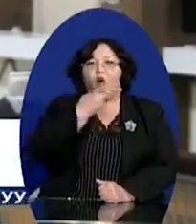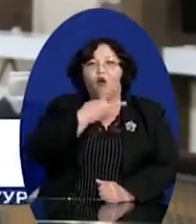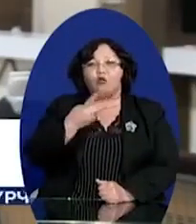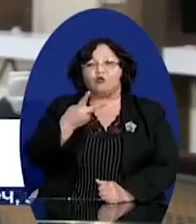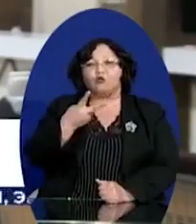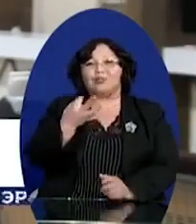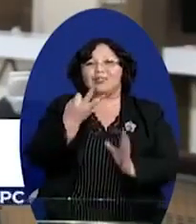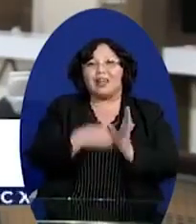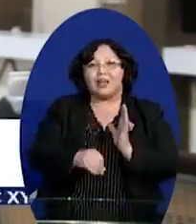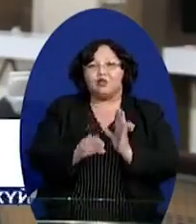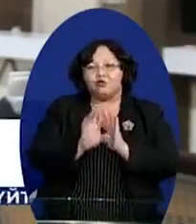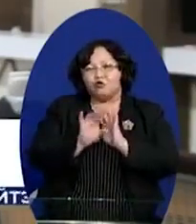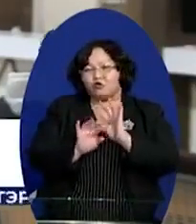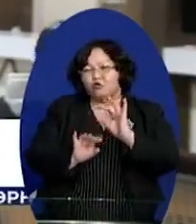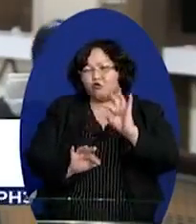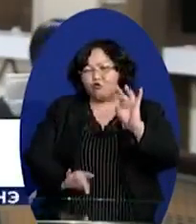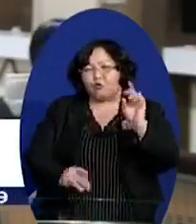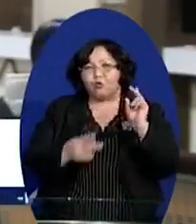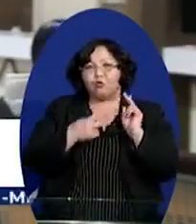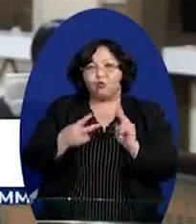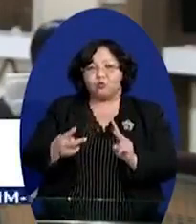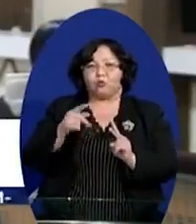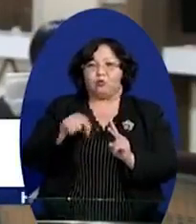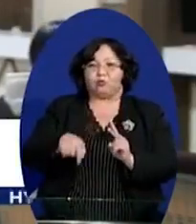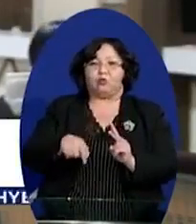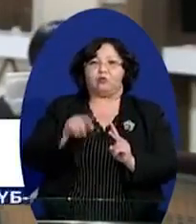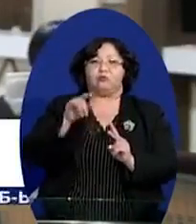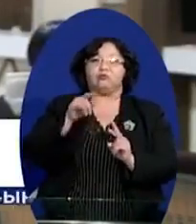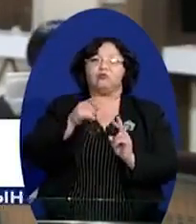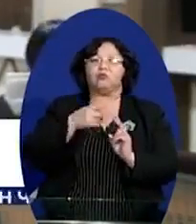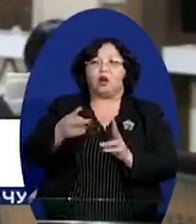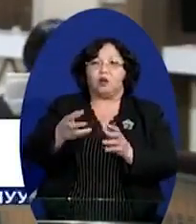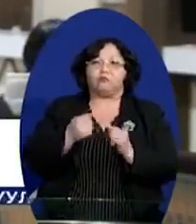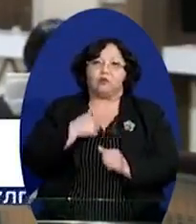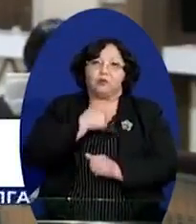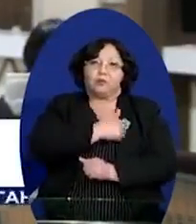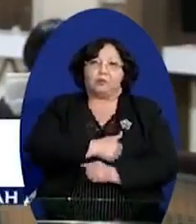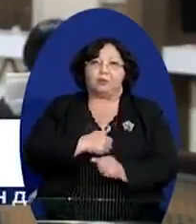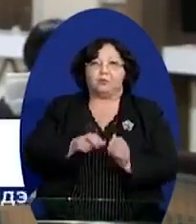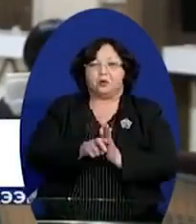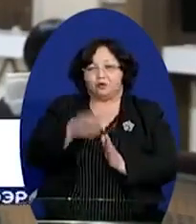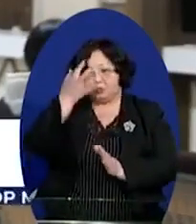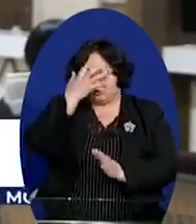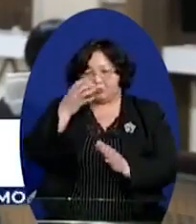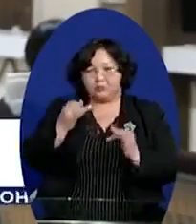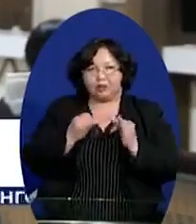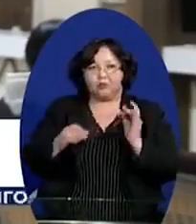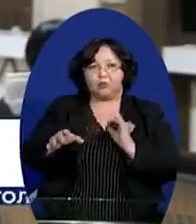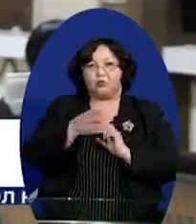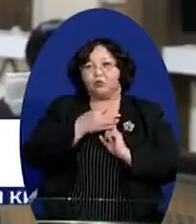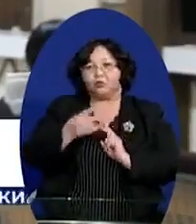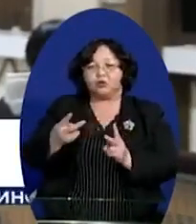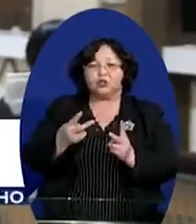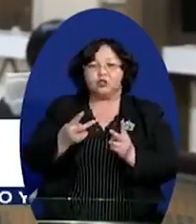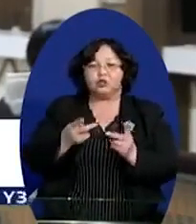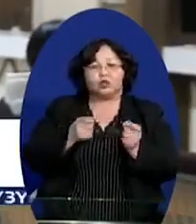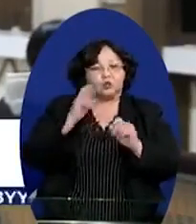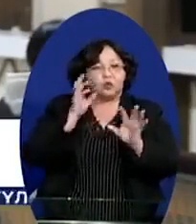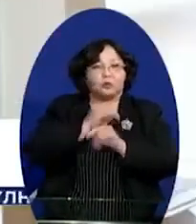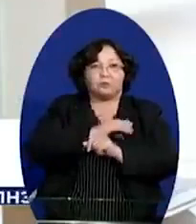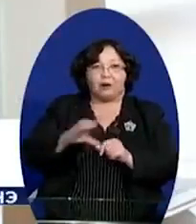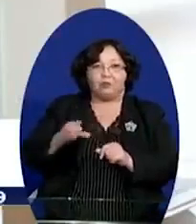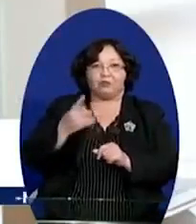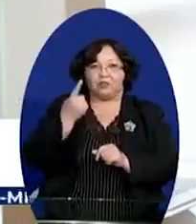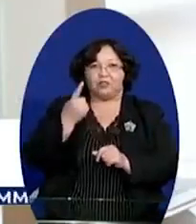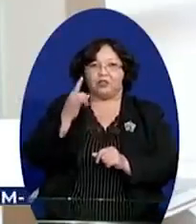гаруй үйлчлэгээ нэг цонхоор төрийн цахим үйлчлэгээний зохицуулах газрын нэг цэгийн дээр ирж авах болцоо